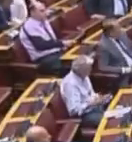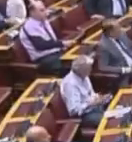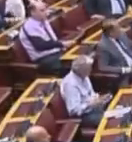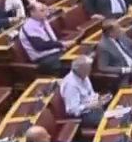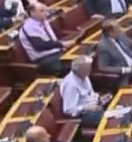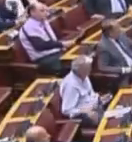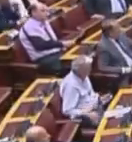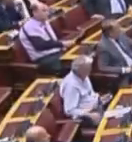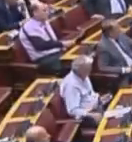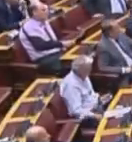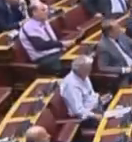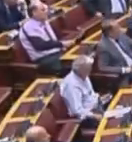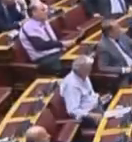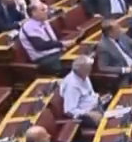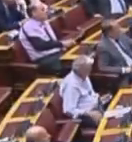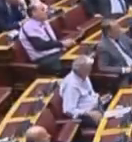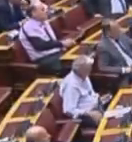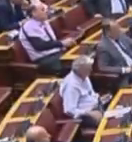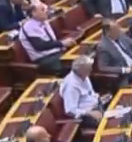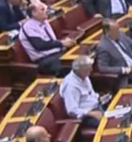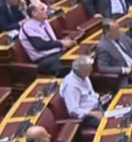Θέλετε να τριτολογήσετε ή... Ναι.